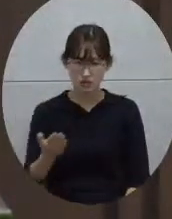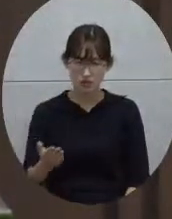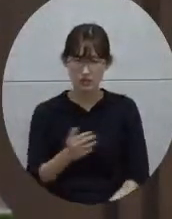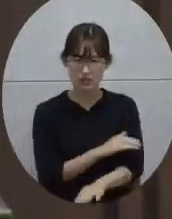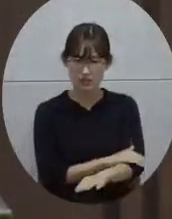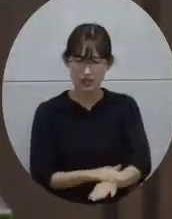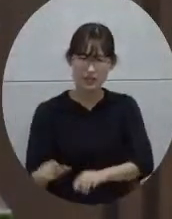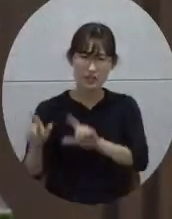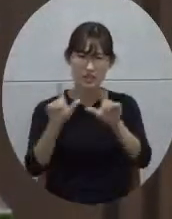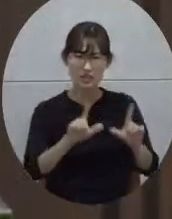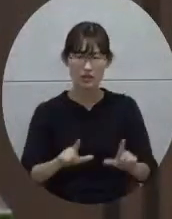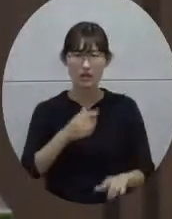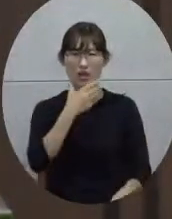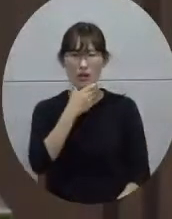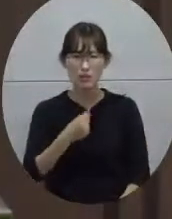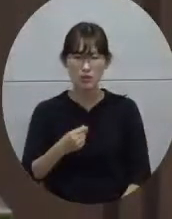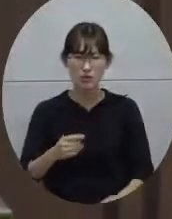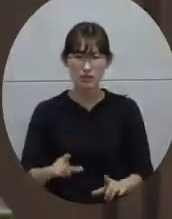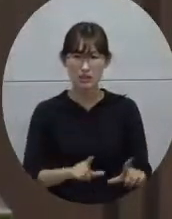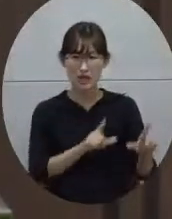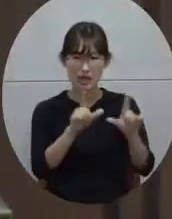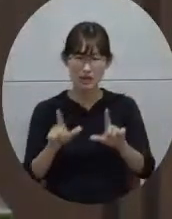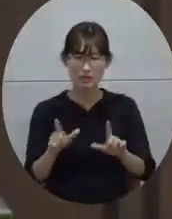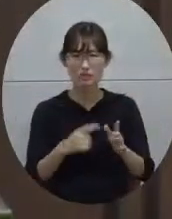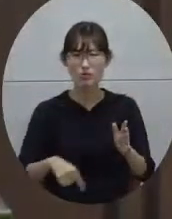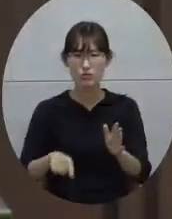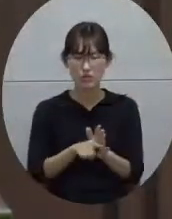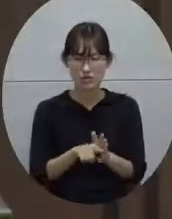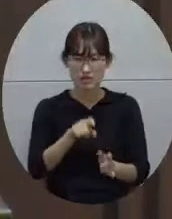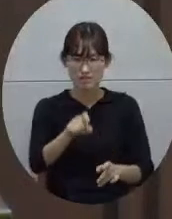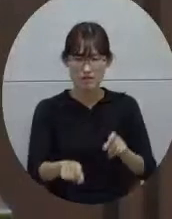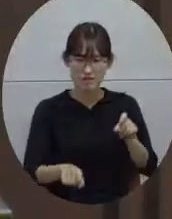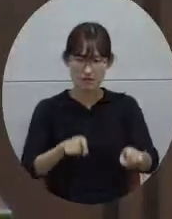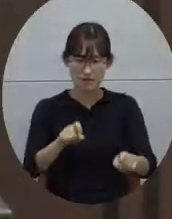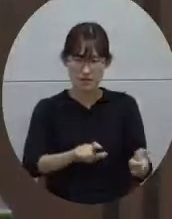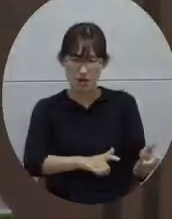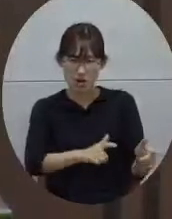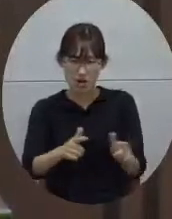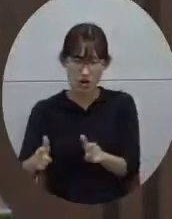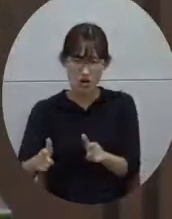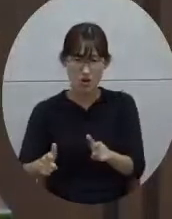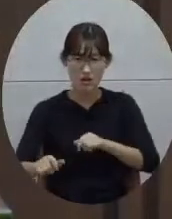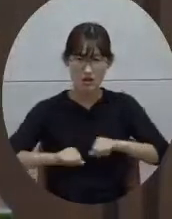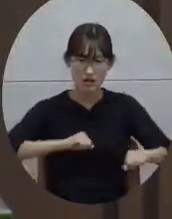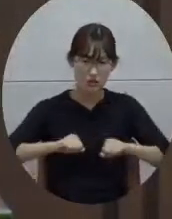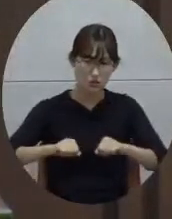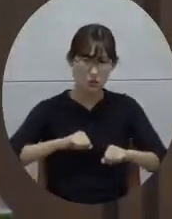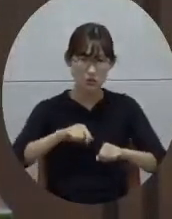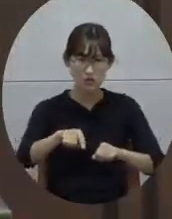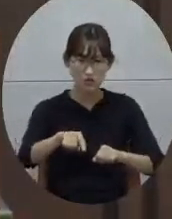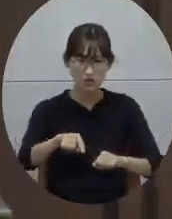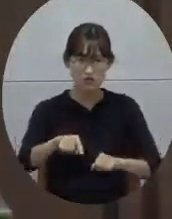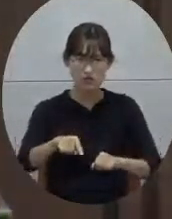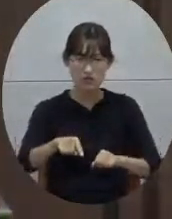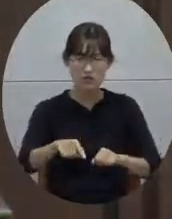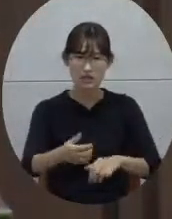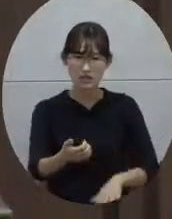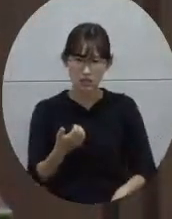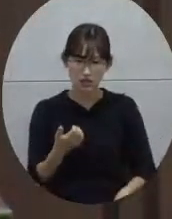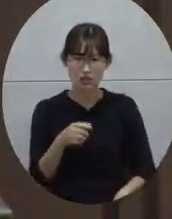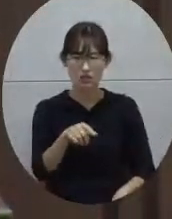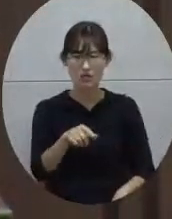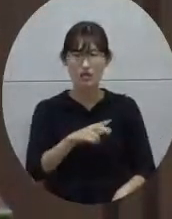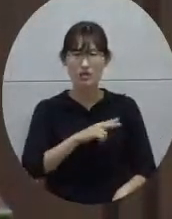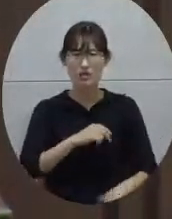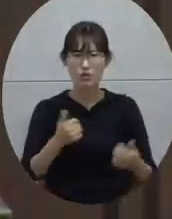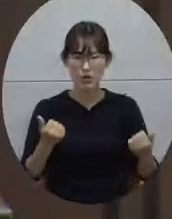삶을 위해 추진하는 다양한 현안과 사업들은 의회와 소통하고 함께